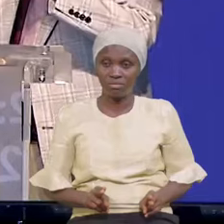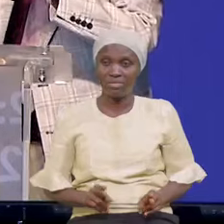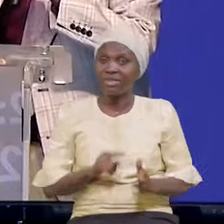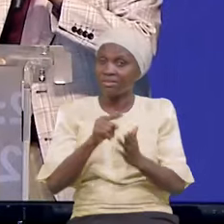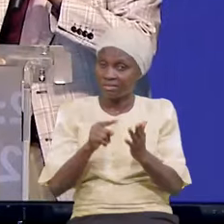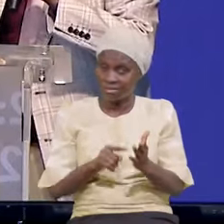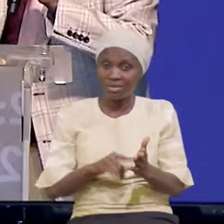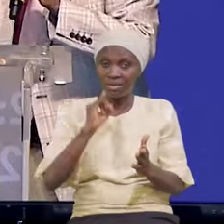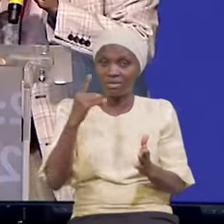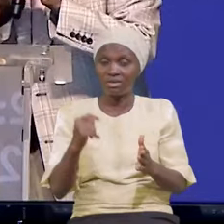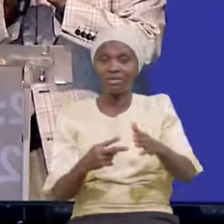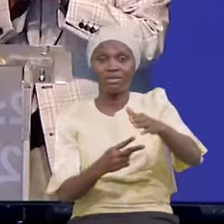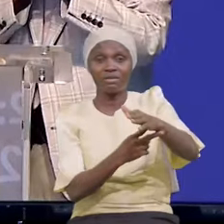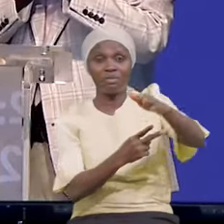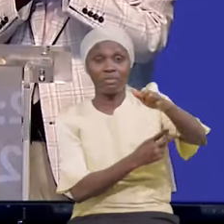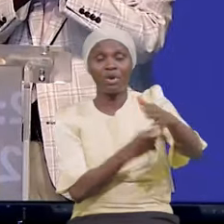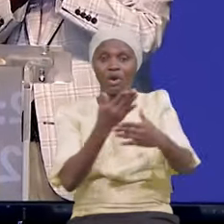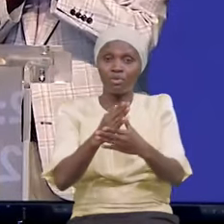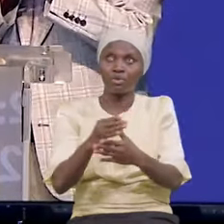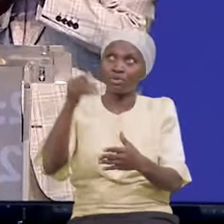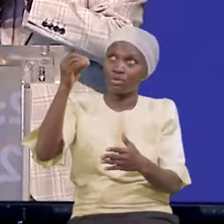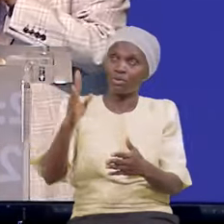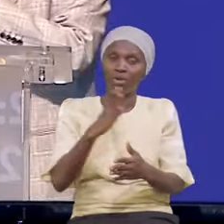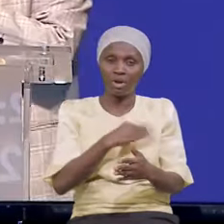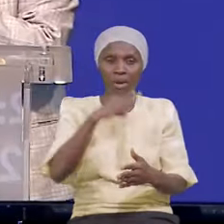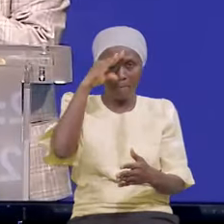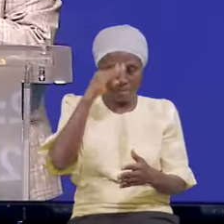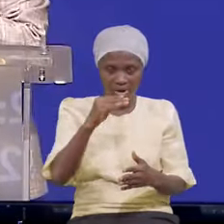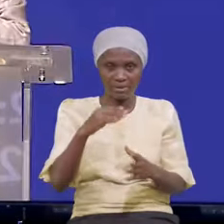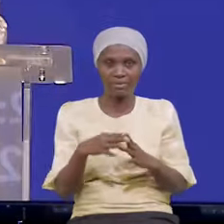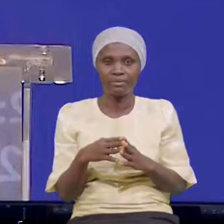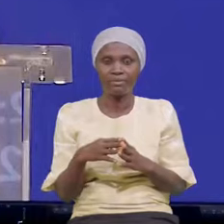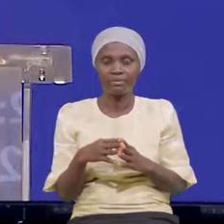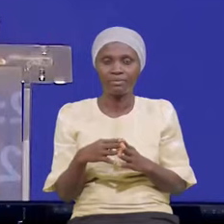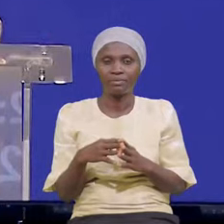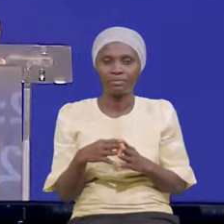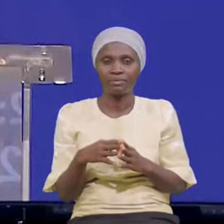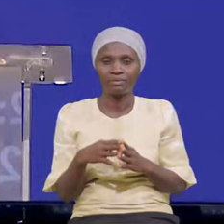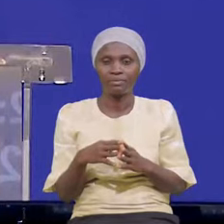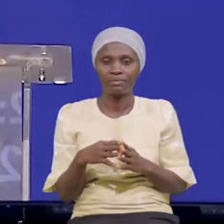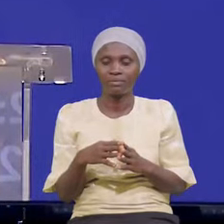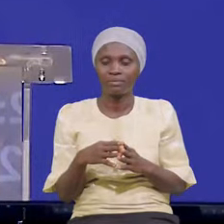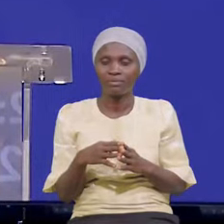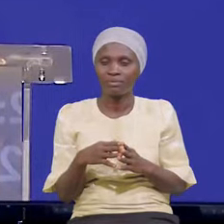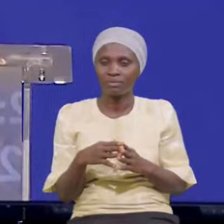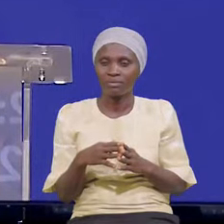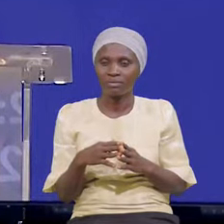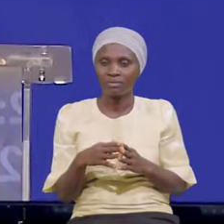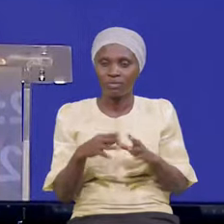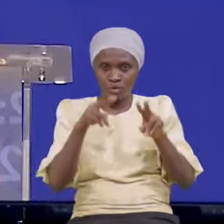the bridge between God and man, ఇది ఏ మానవునికి దేవునికి మధ్య నిర్మాణమై ఉన్న వారిది, look at